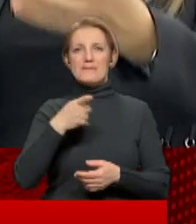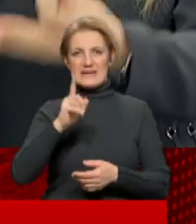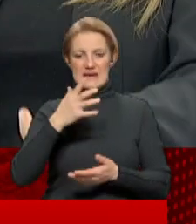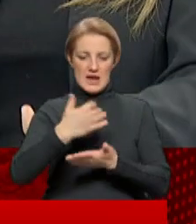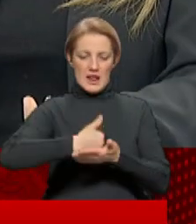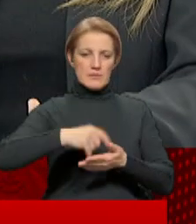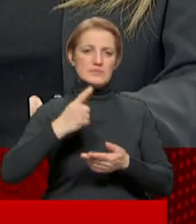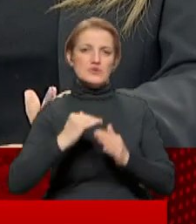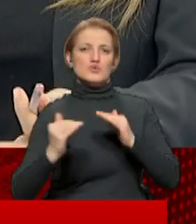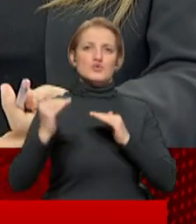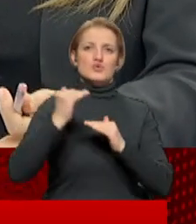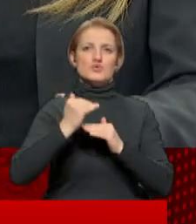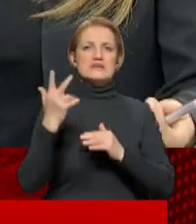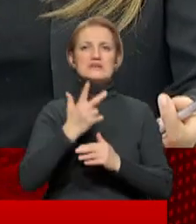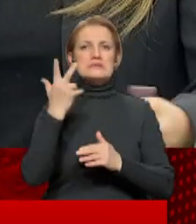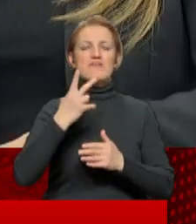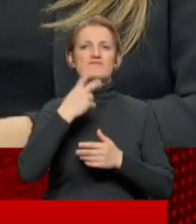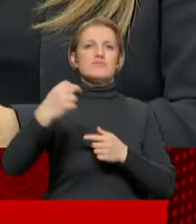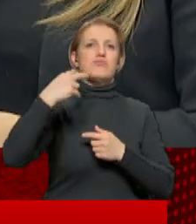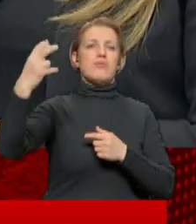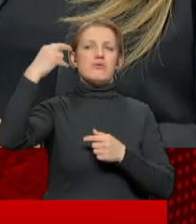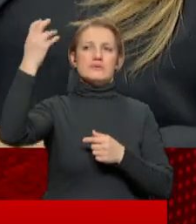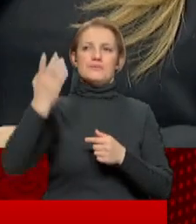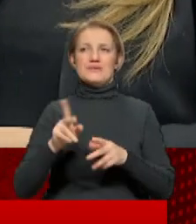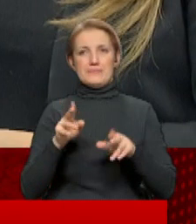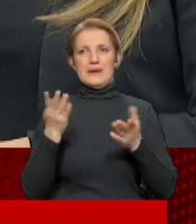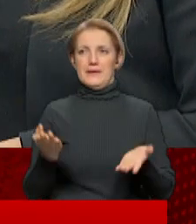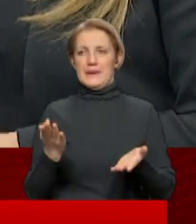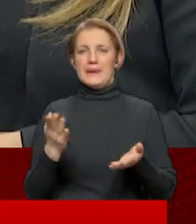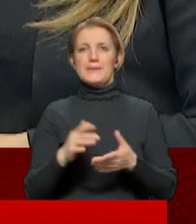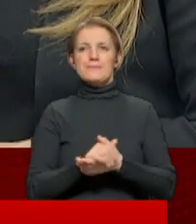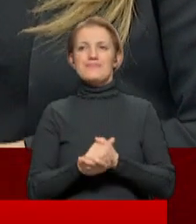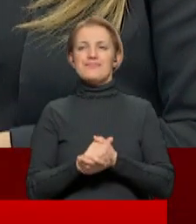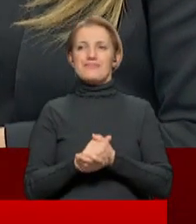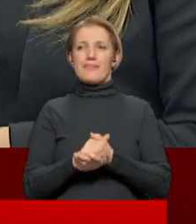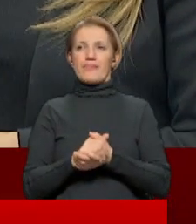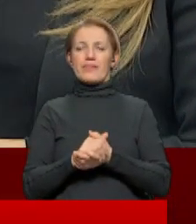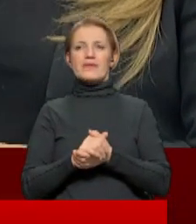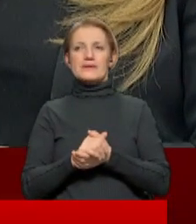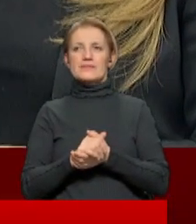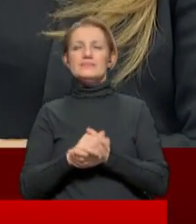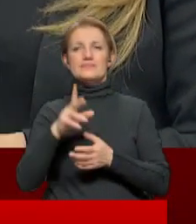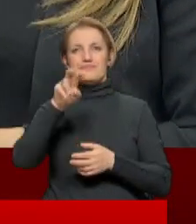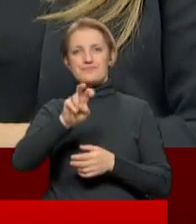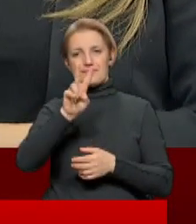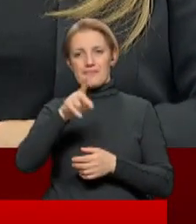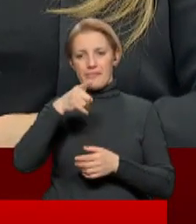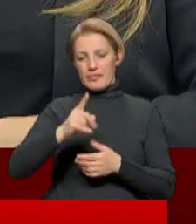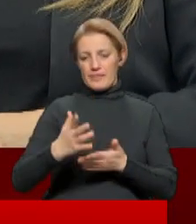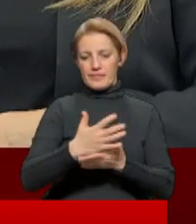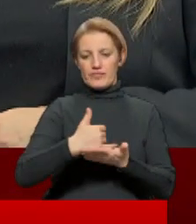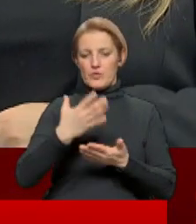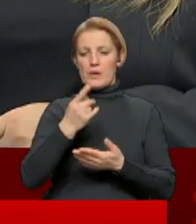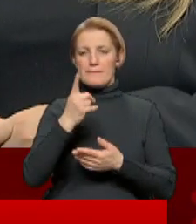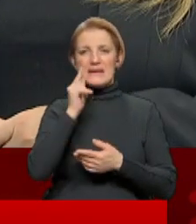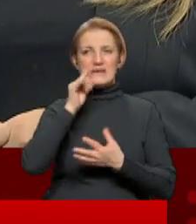bir üst vergi dilimine çıkacaktık. Hızlı hızlı vergi alalım. Yani şimdi mesela yeniden kaynak değerleme lazım, oranıyla hesaplarsak yani 82 bin lira geliri olan